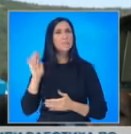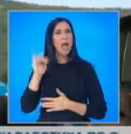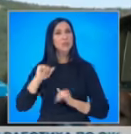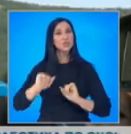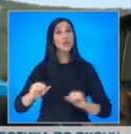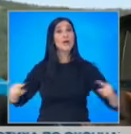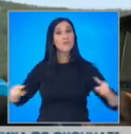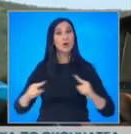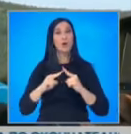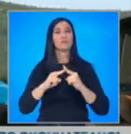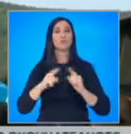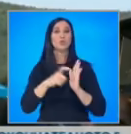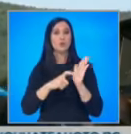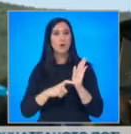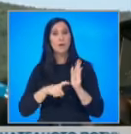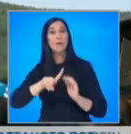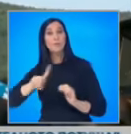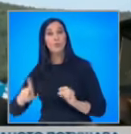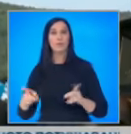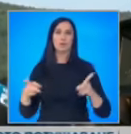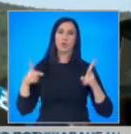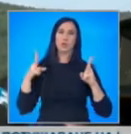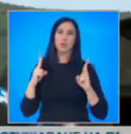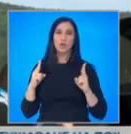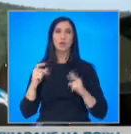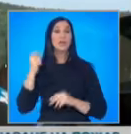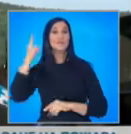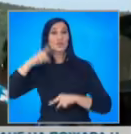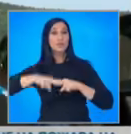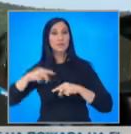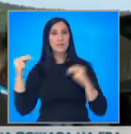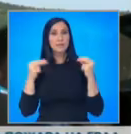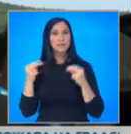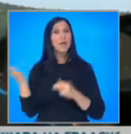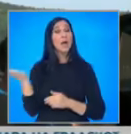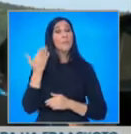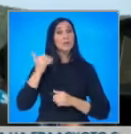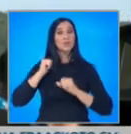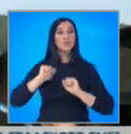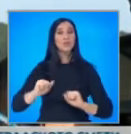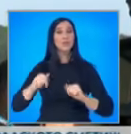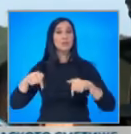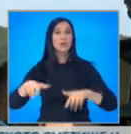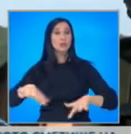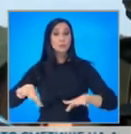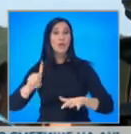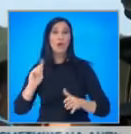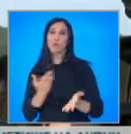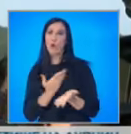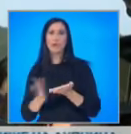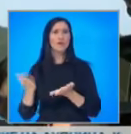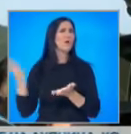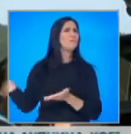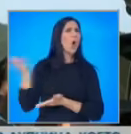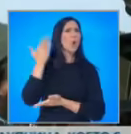на върховенството на правото, докато решението на Висшият съдебен съвет беше в защита на статуквото, което е отхвърлено отдавна